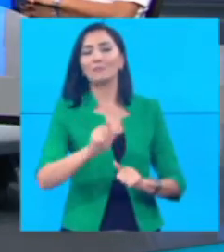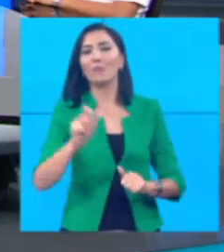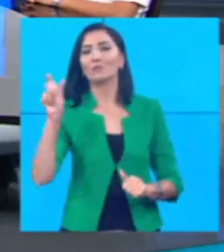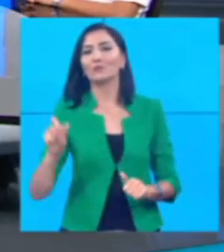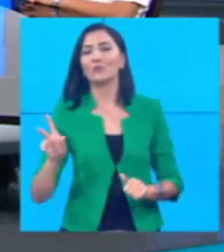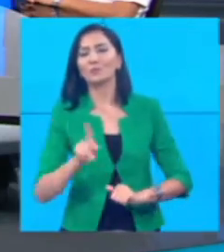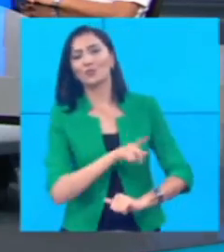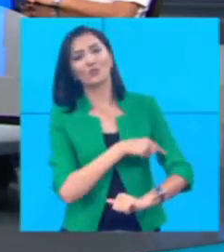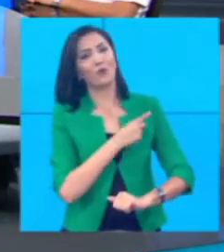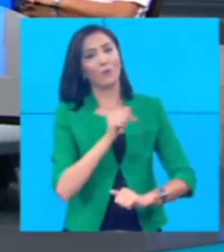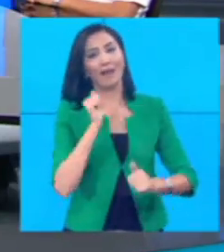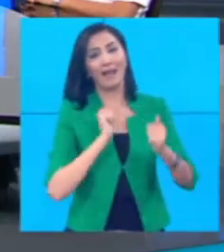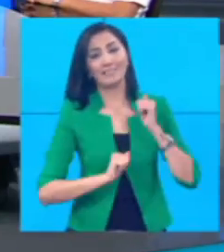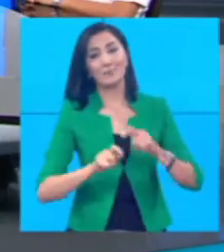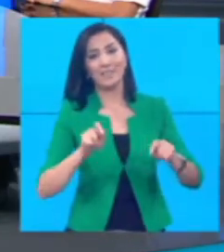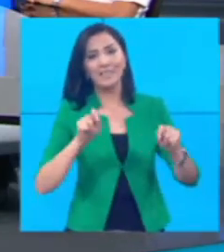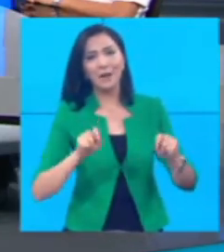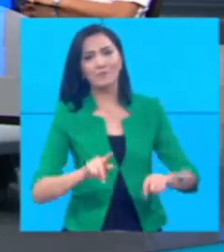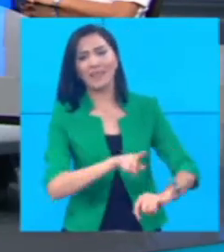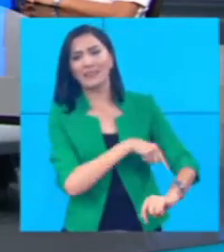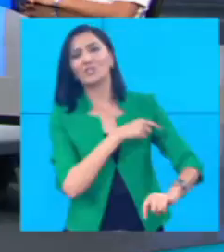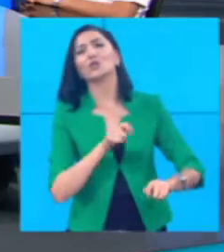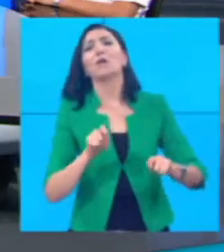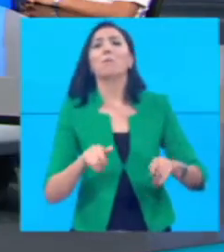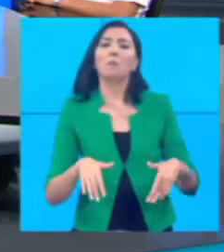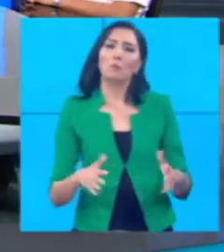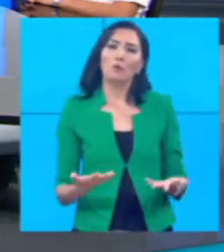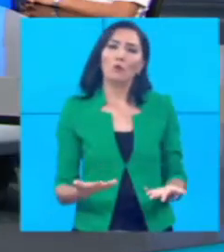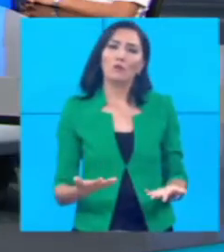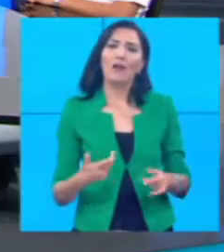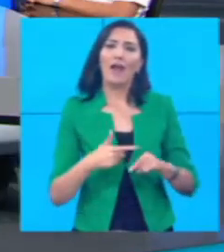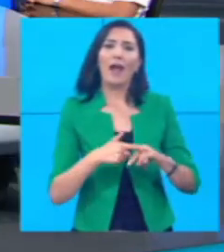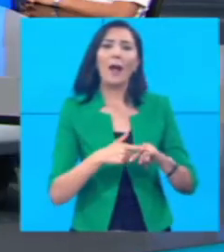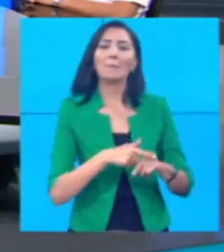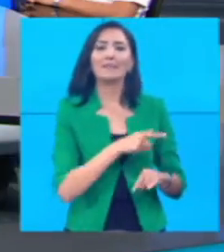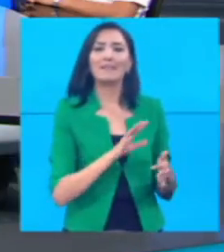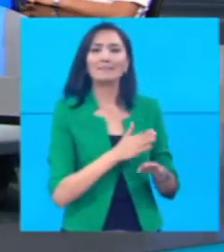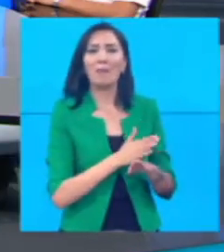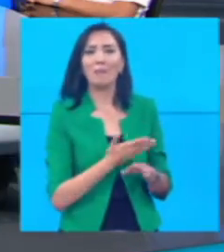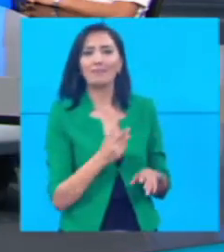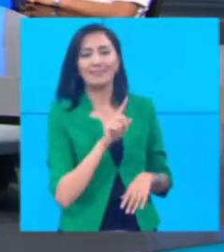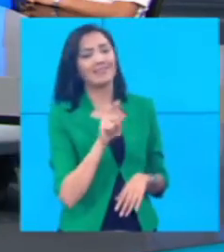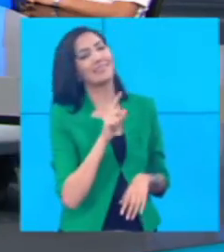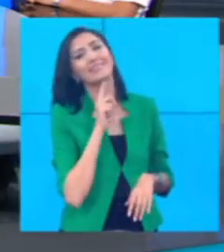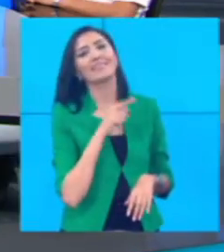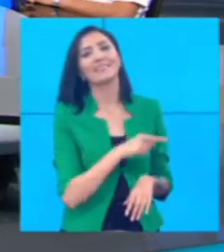sporcularımız normal işte antrenmanlarda yaptıkları dereceleri yapamıyorlar. Hamide, sence niye